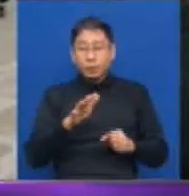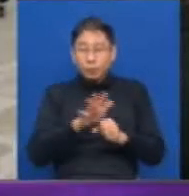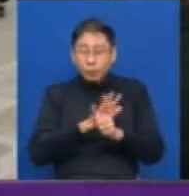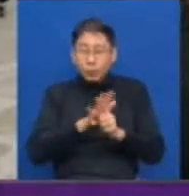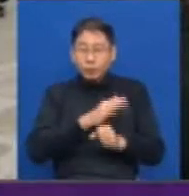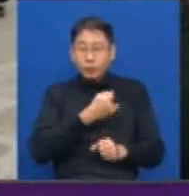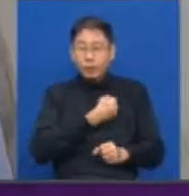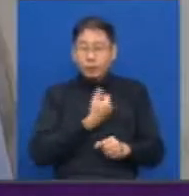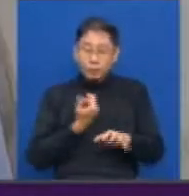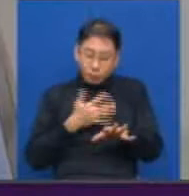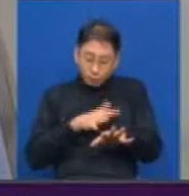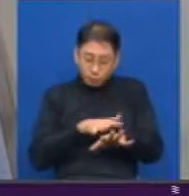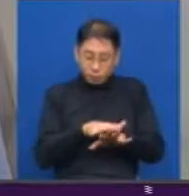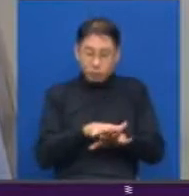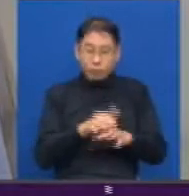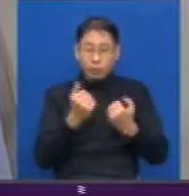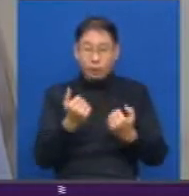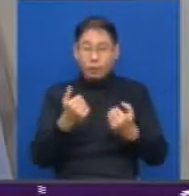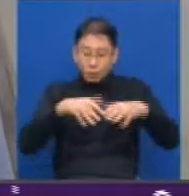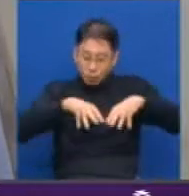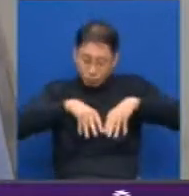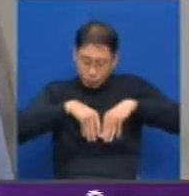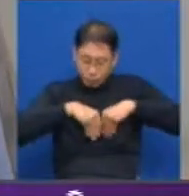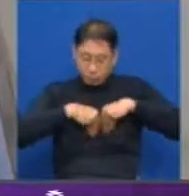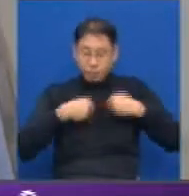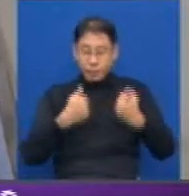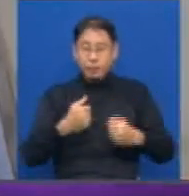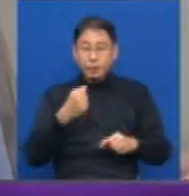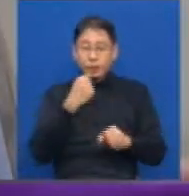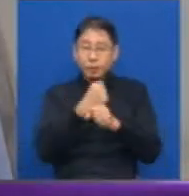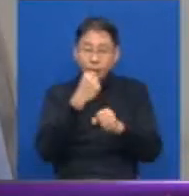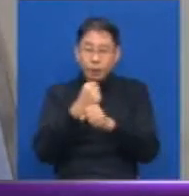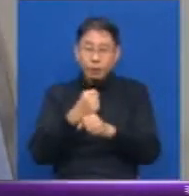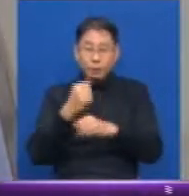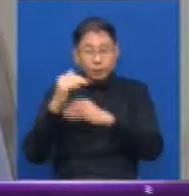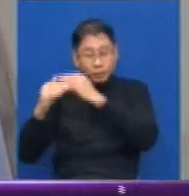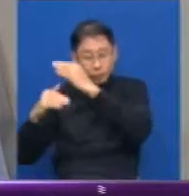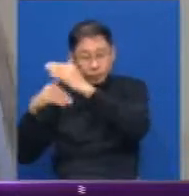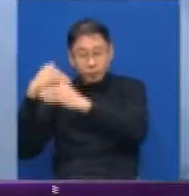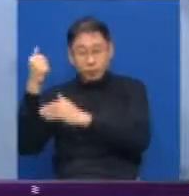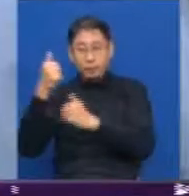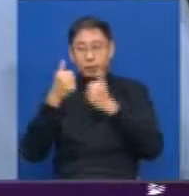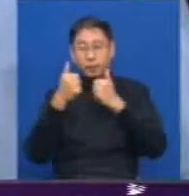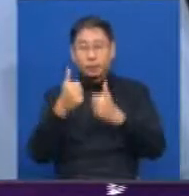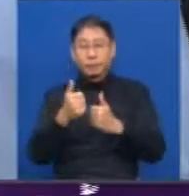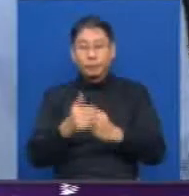สอดคล้องกับความเชื่อมั่นค่ะซึ่งจะทำให้หน่วยงานต่างๆนั้นเดินหน้าทำงานได้อย่างเต็มที่